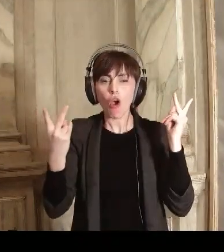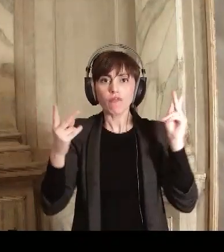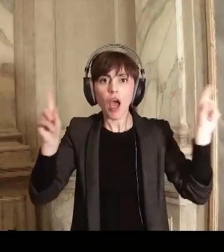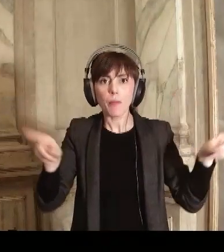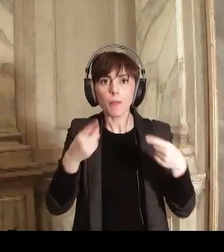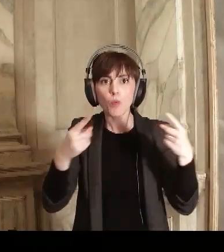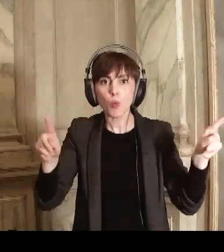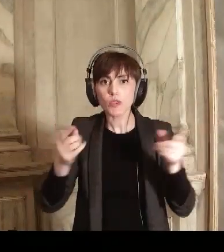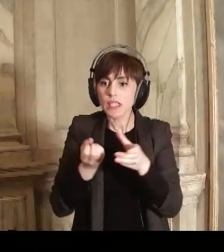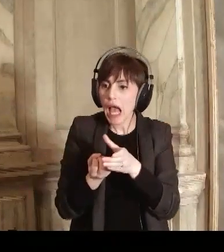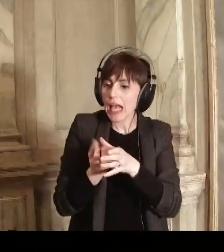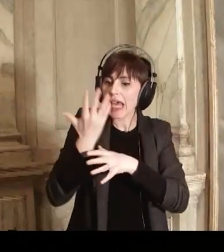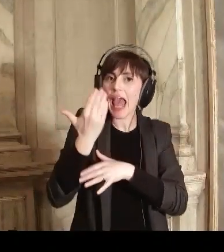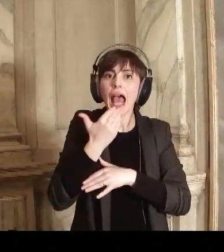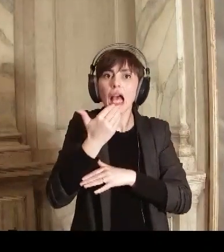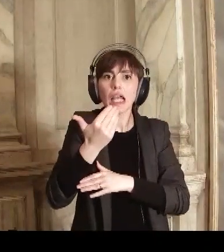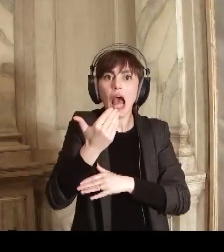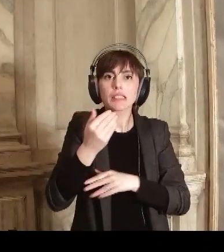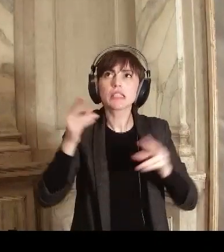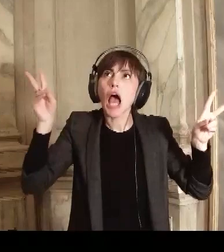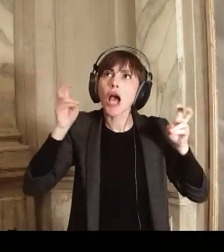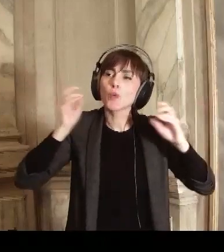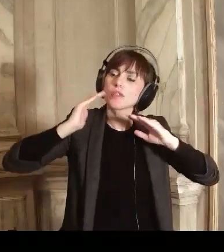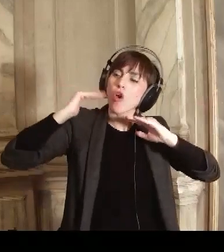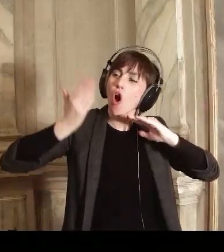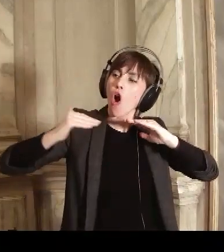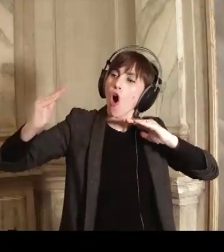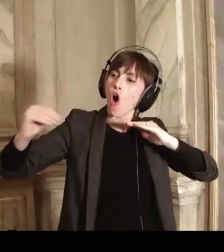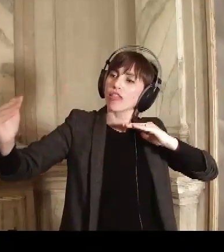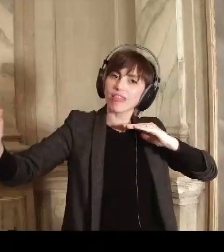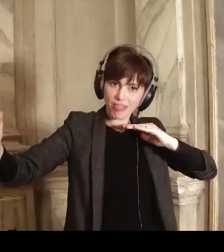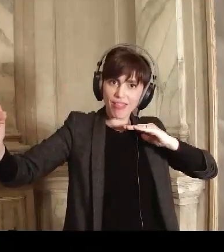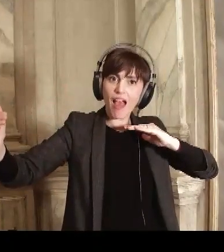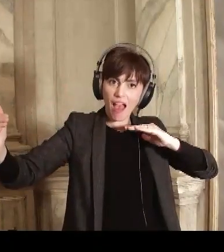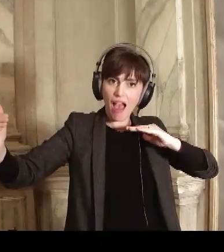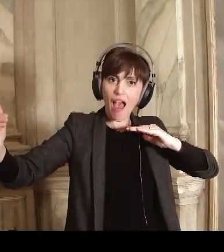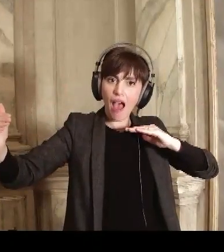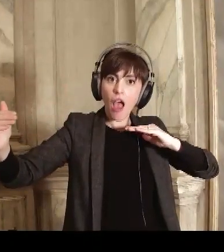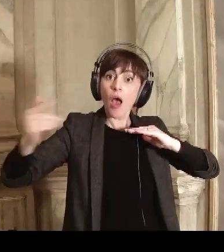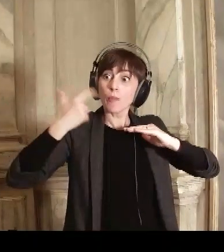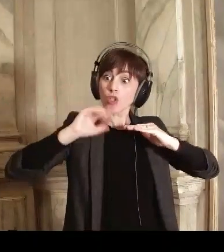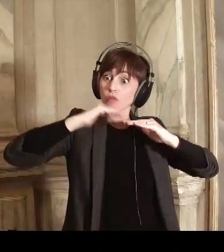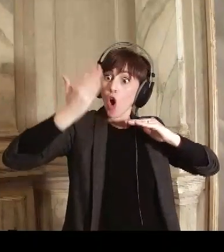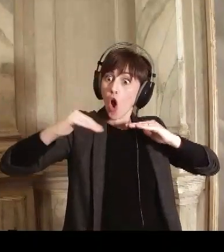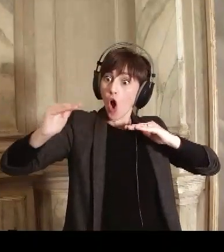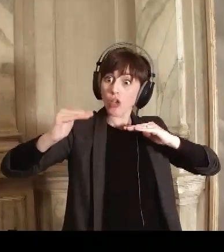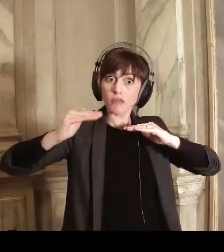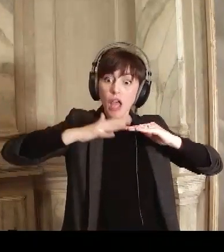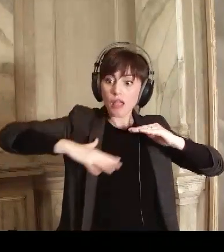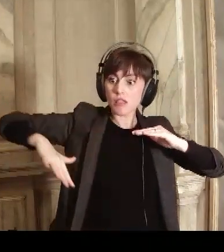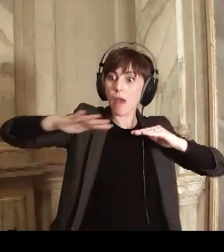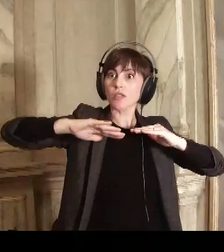continuano ad esistere per l'eternità in uno spazio dopo che la sorgente sonora ha emesso il